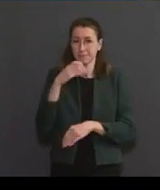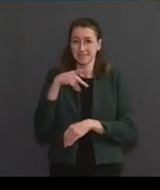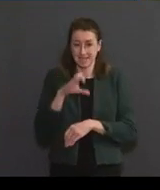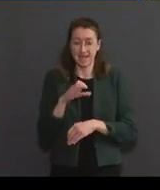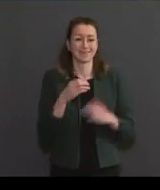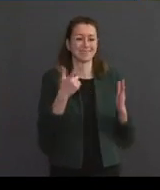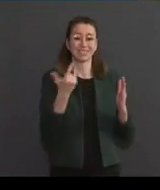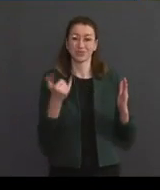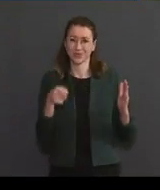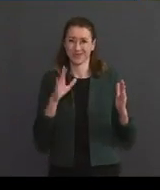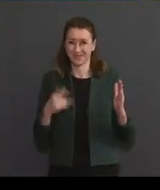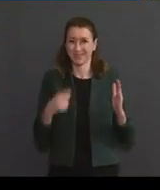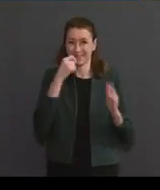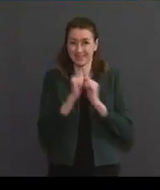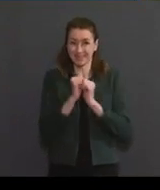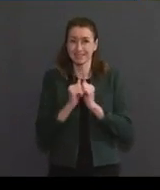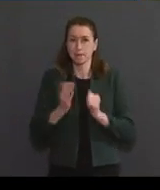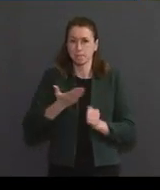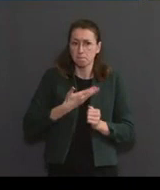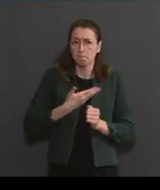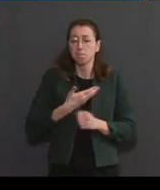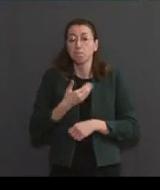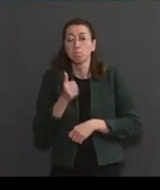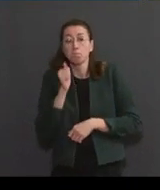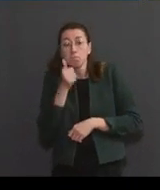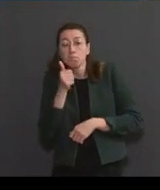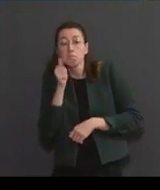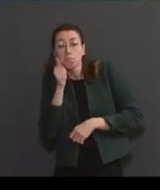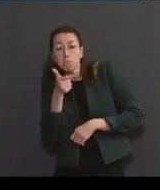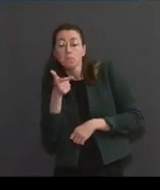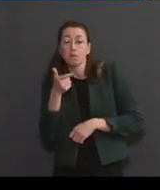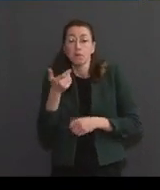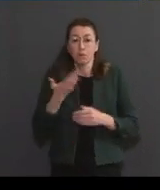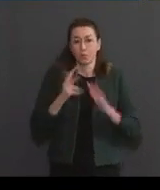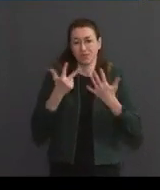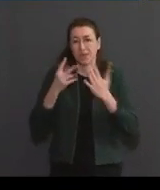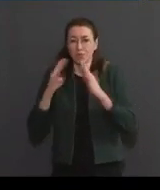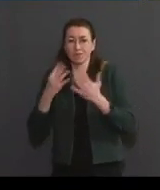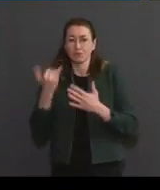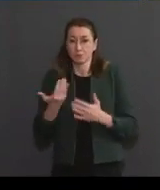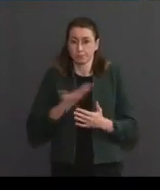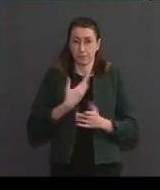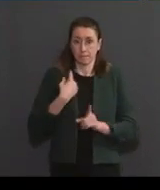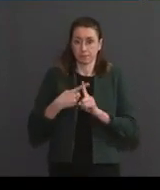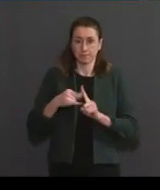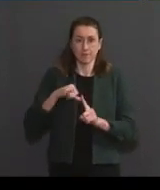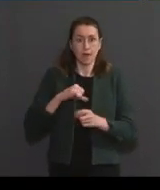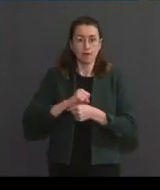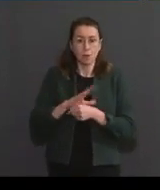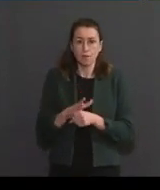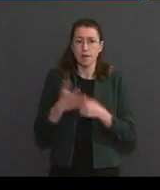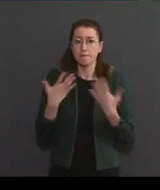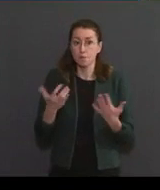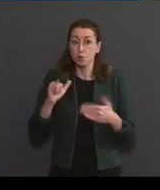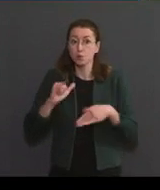et qui vous revient à J8, J9 comme étant positif. À ce moment-là, on bascule de la quarantaine